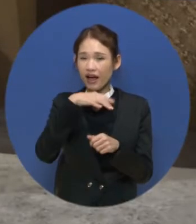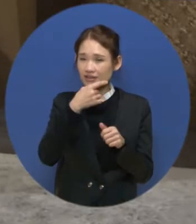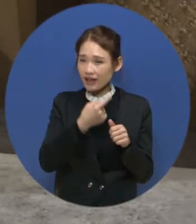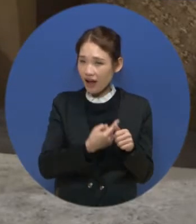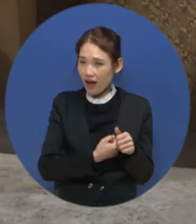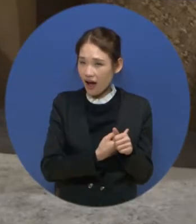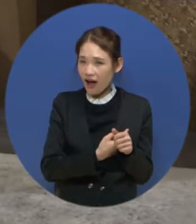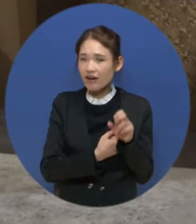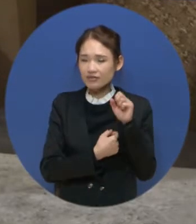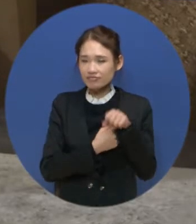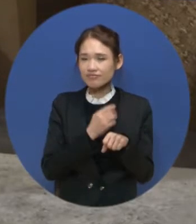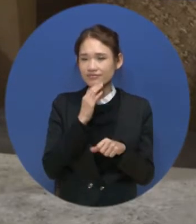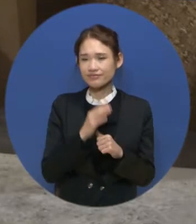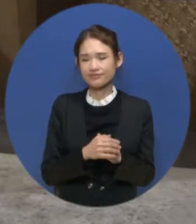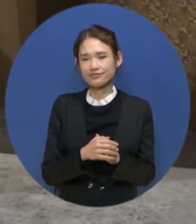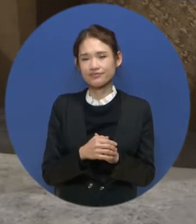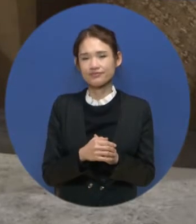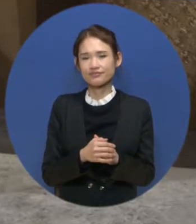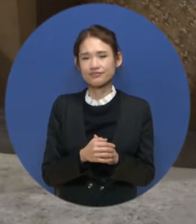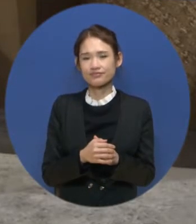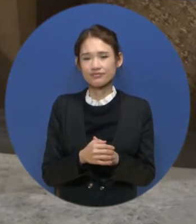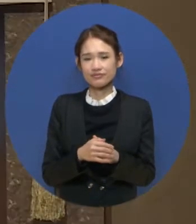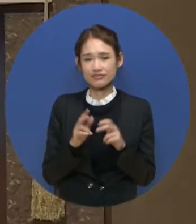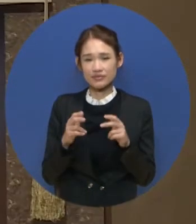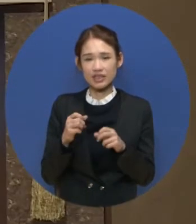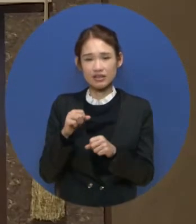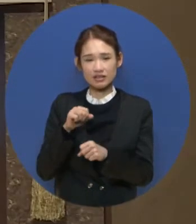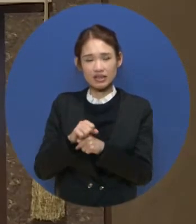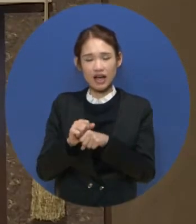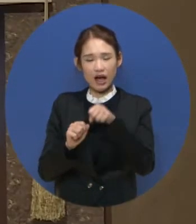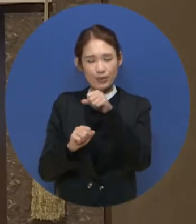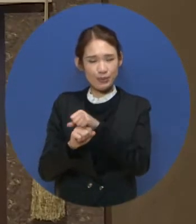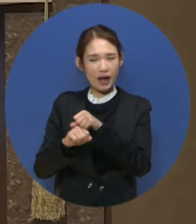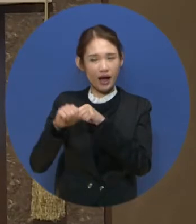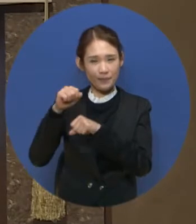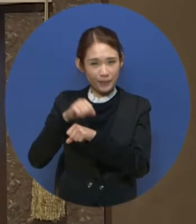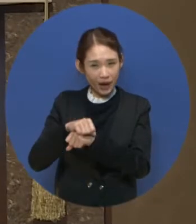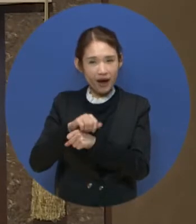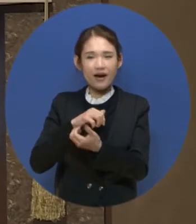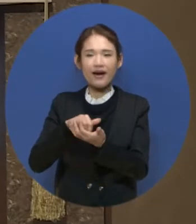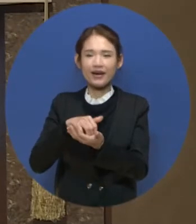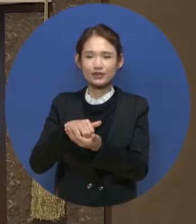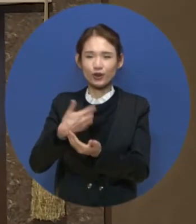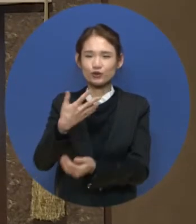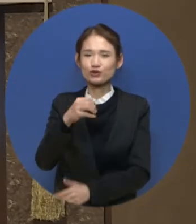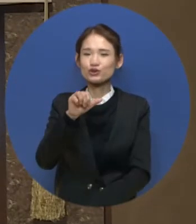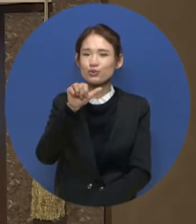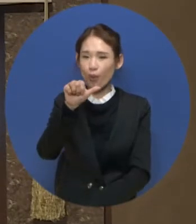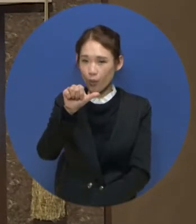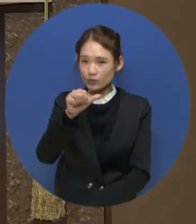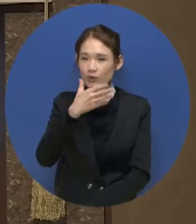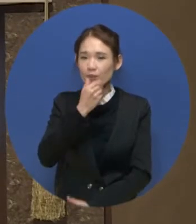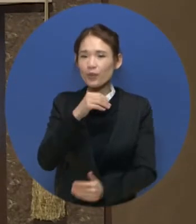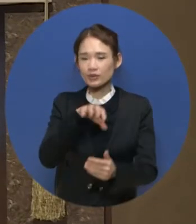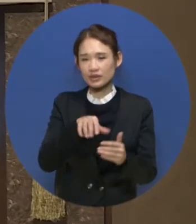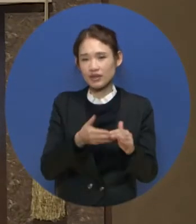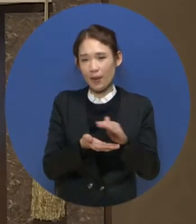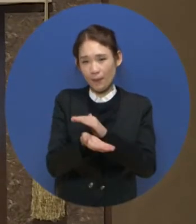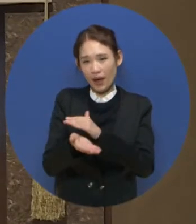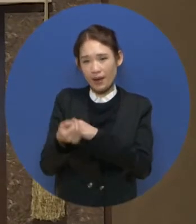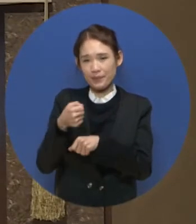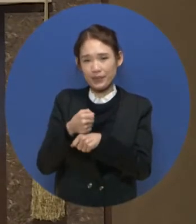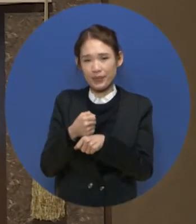자연스럽게 그런 하게 거죠. 되셨네요. 지금은 이제 그게 이제 쌓여서 한 95종이 저희 복지관에서 발간이 됐어요.